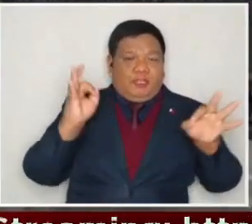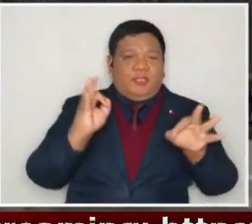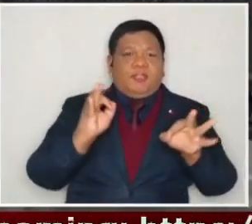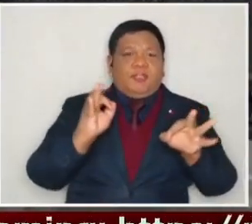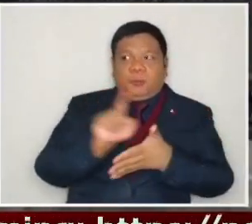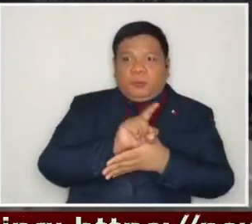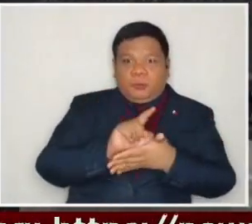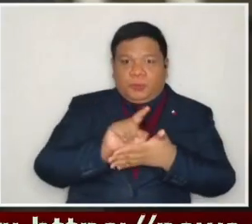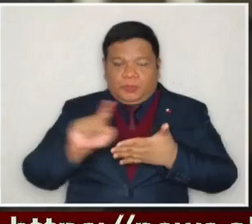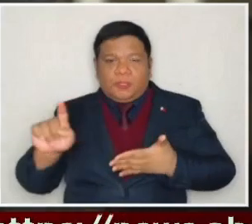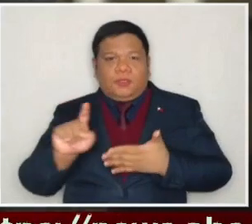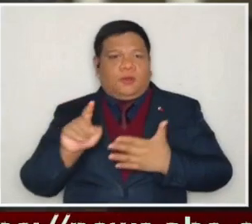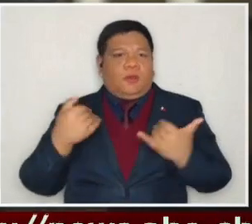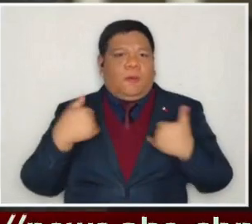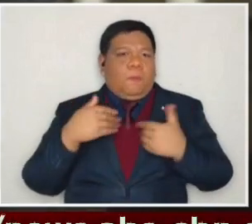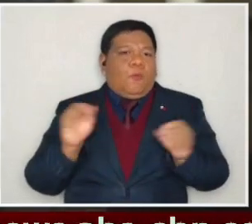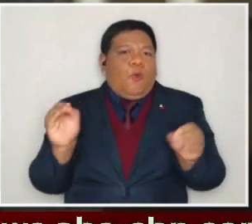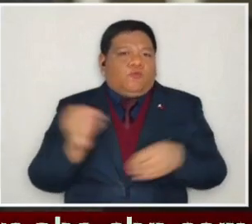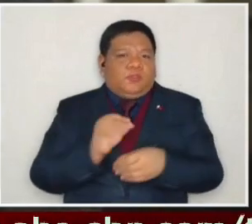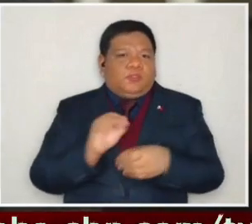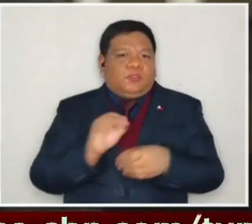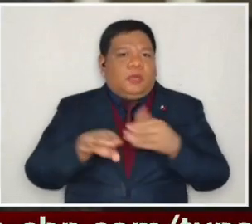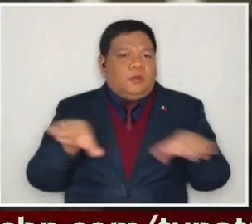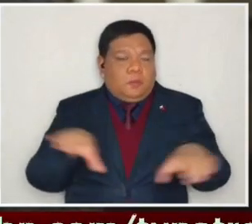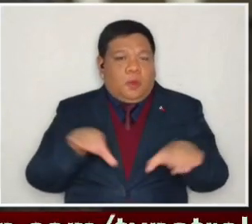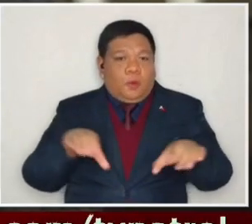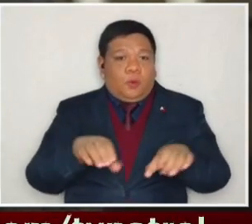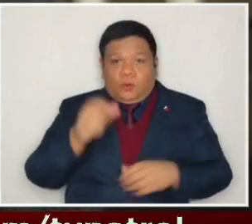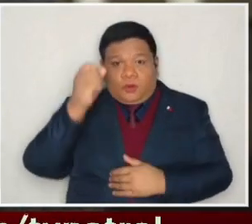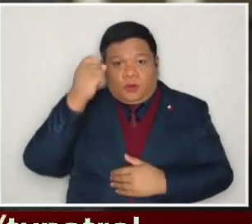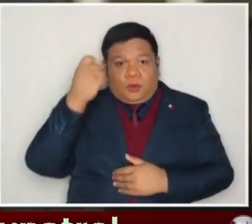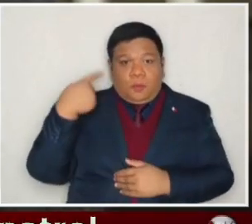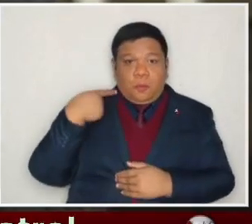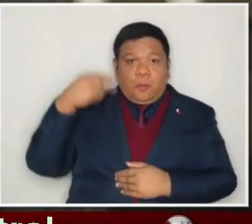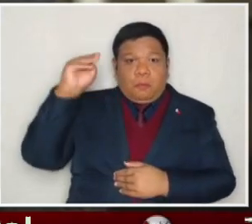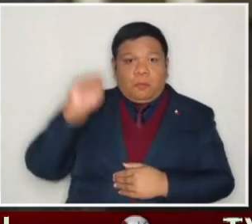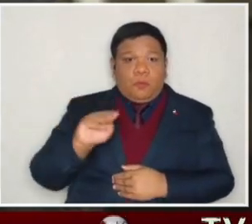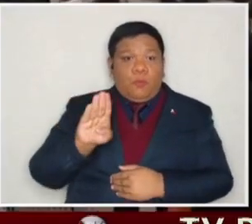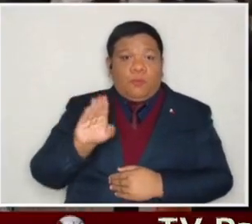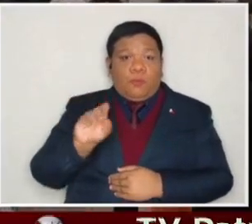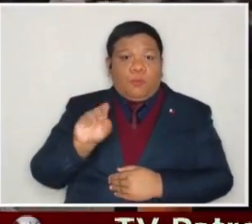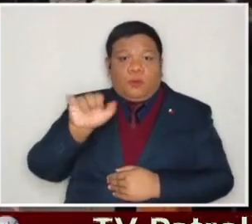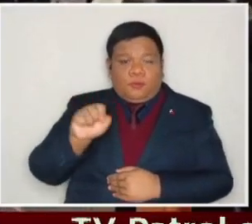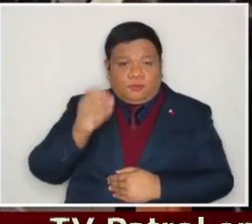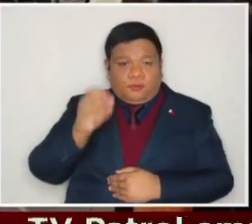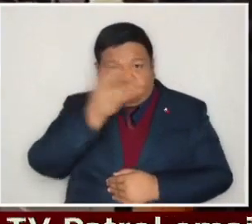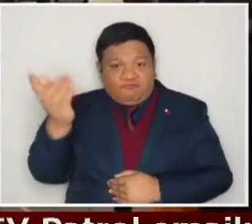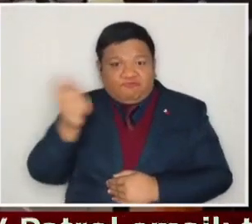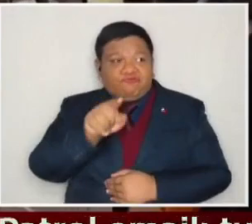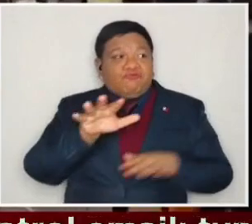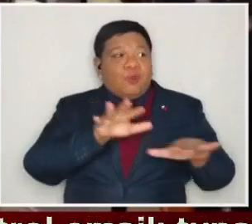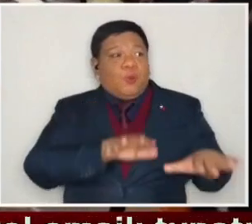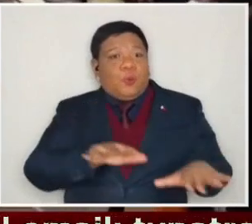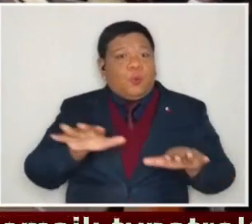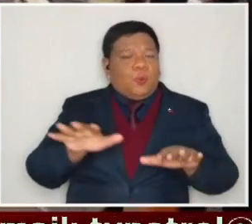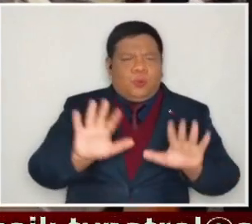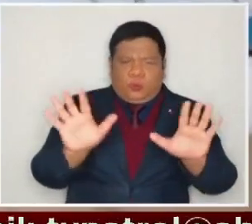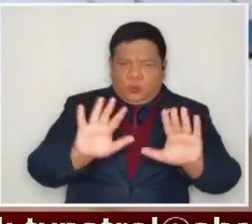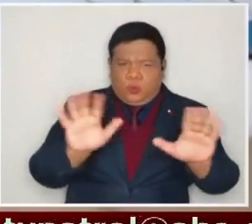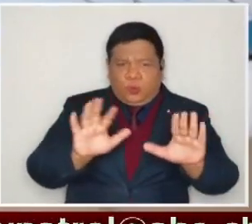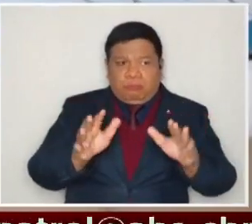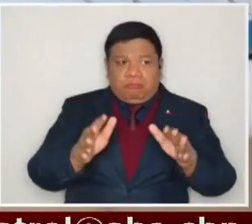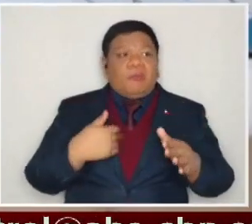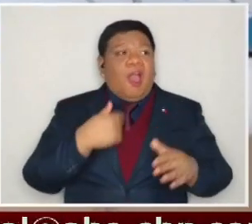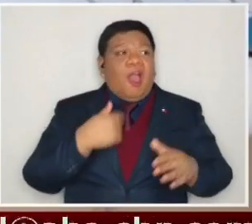sa mga opisina. Pero sabi ni Prime Minister Boris Johnson, huwag maging kampante kahit bumababa ang kaso ng COVID